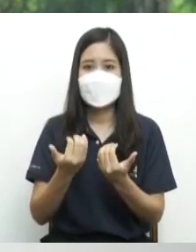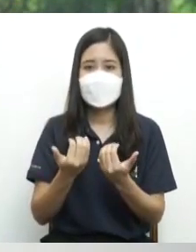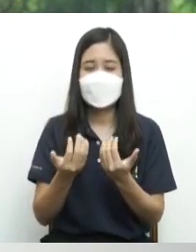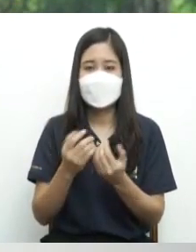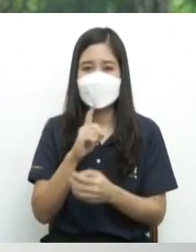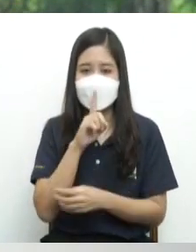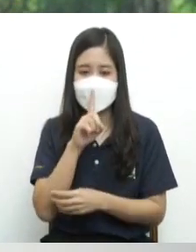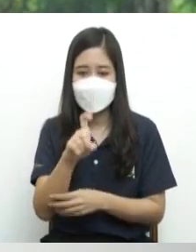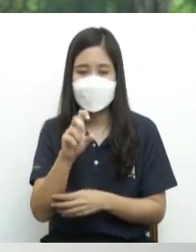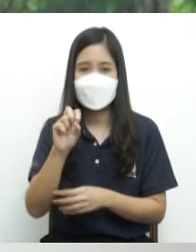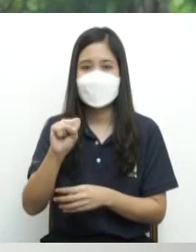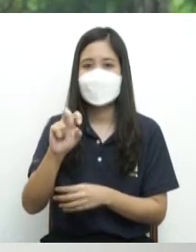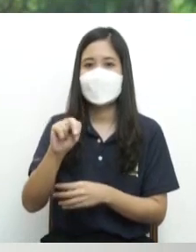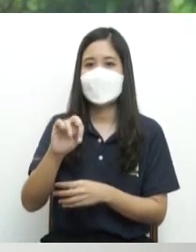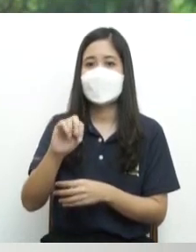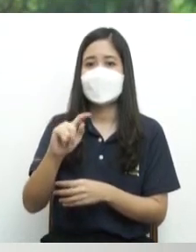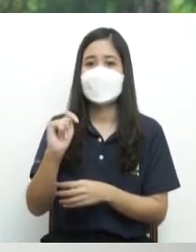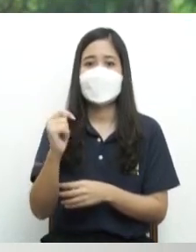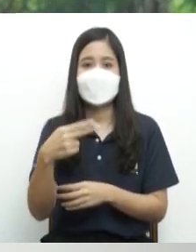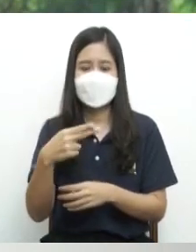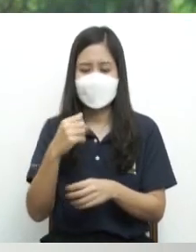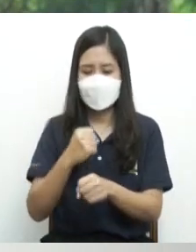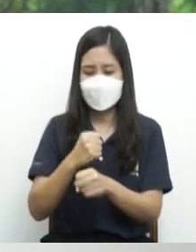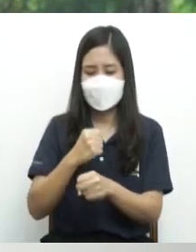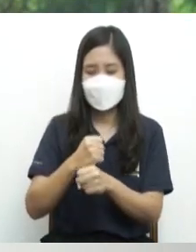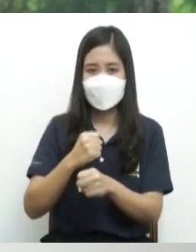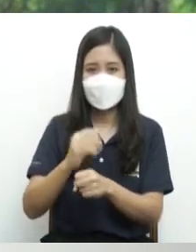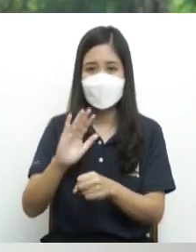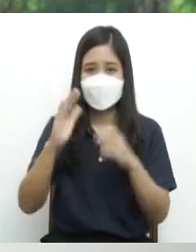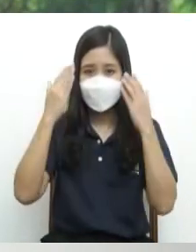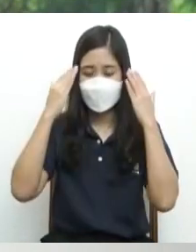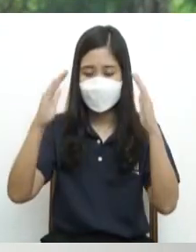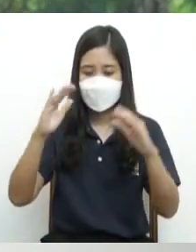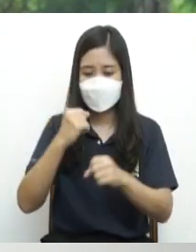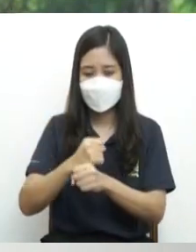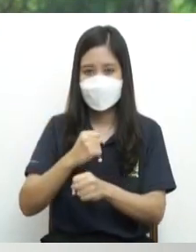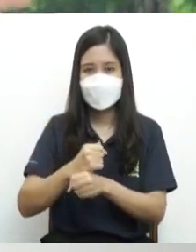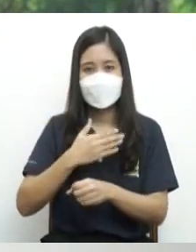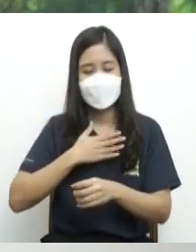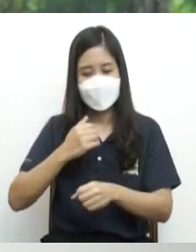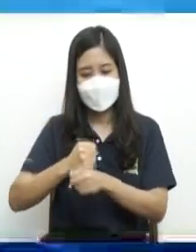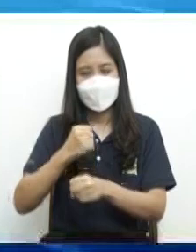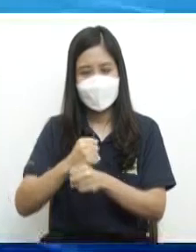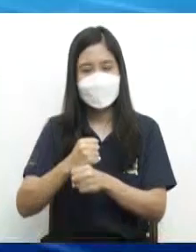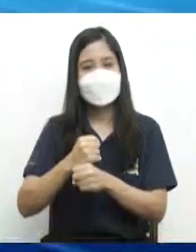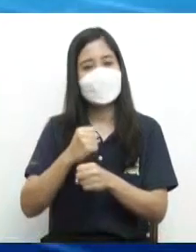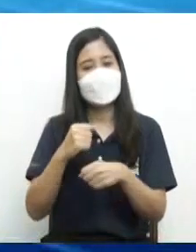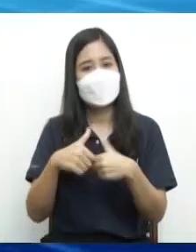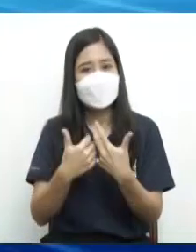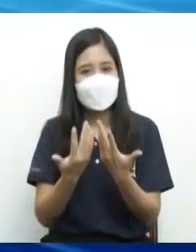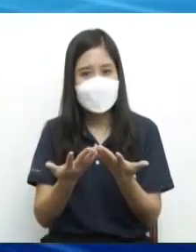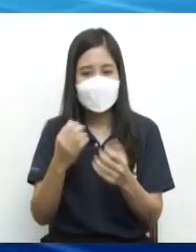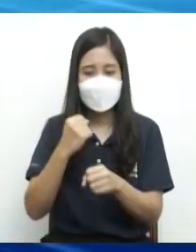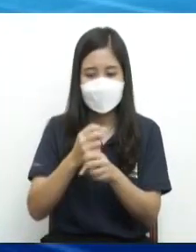สนิทก่อนเลยนะคะท่านคะสำหรับประสบการณ์ในการทำงานของท่านตลอดในช่วงที่ท่านทำงานอยู่เนี่ยทำอย่างไรถึงจะประสบความส